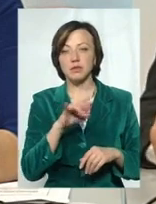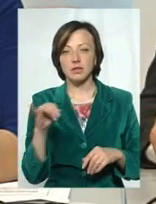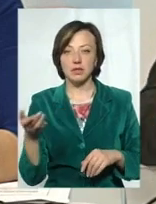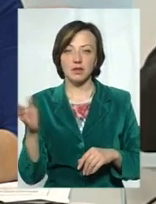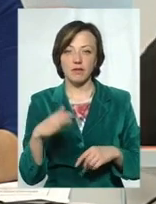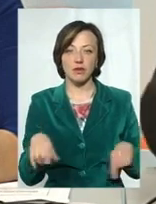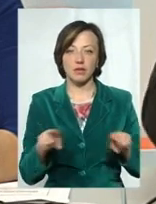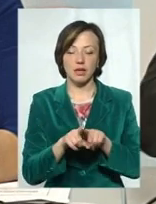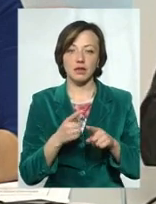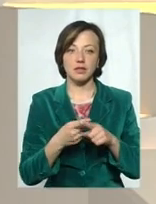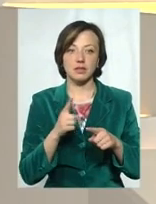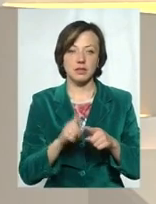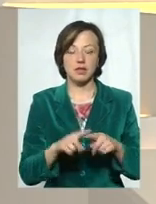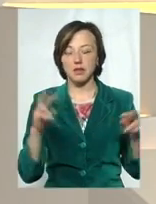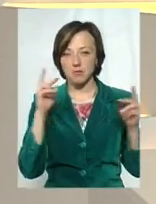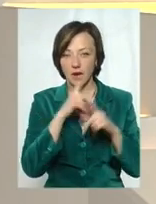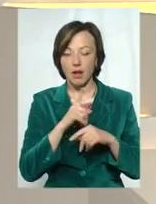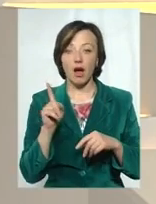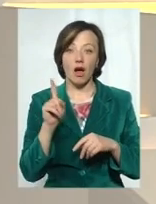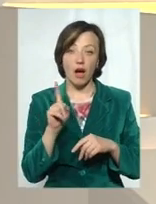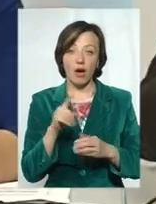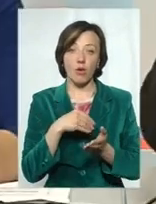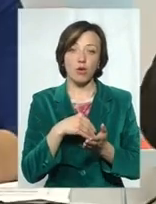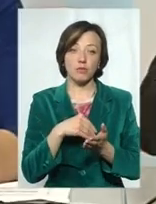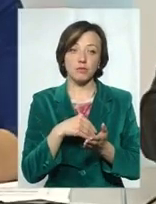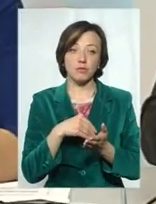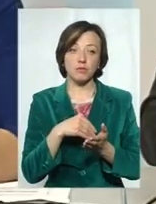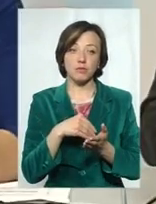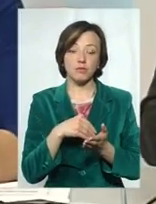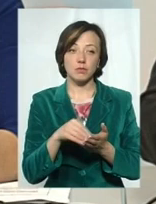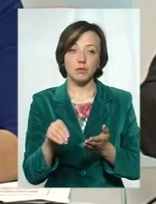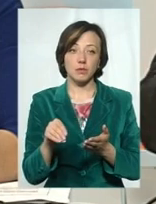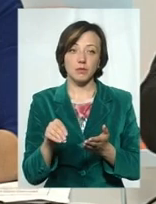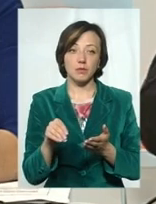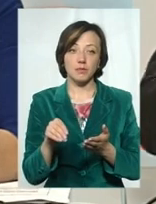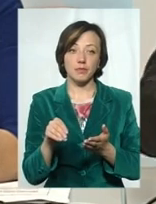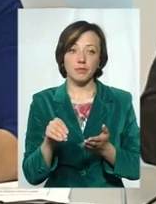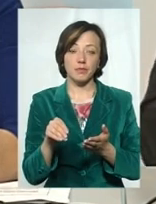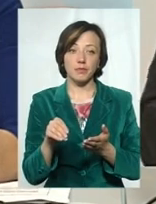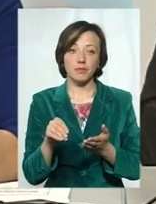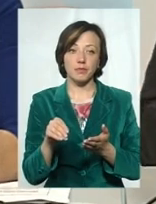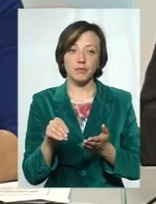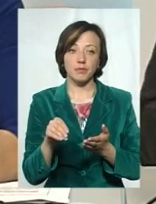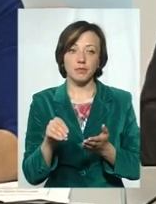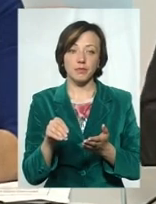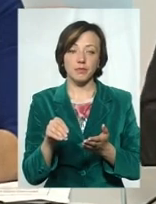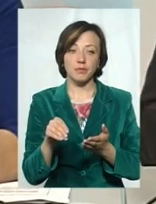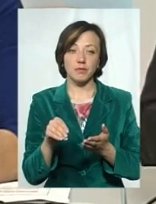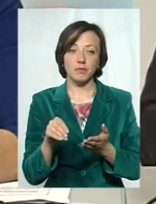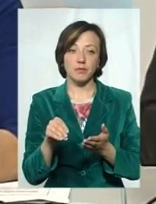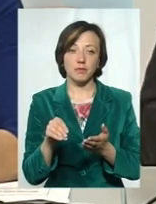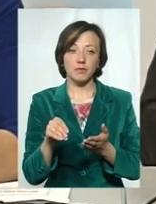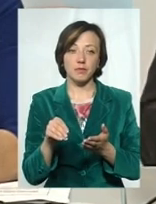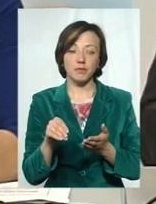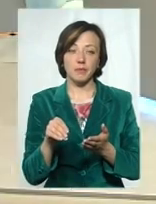давай однаково, це він корні не прав. А що докупити? Ну, опять же, трошки, ви знаєте, як кажуть, бере і